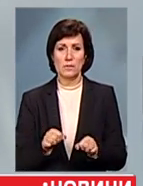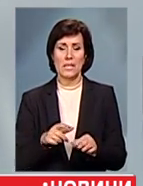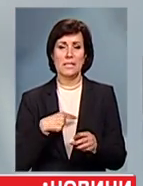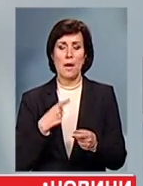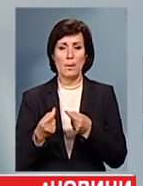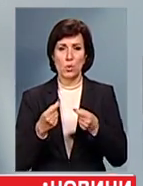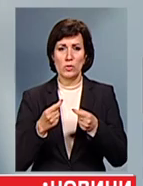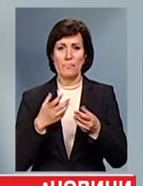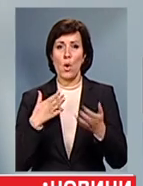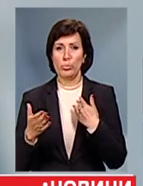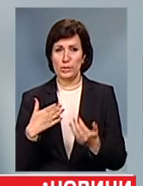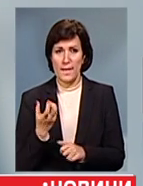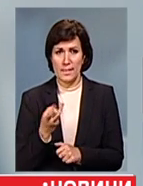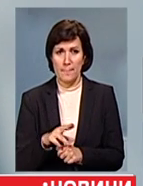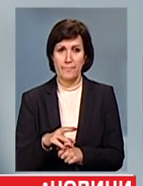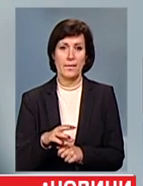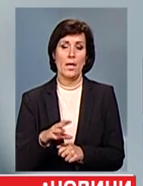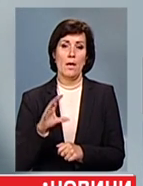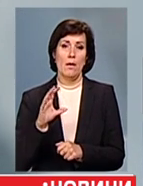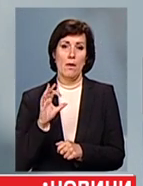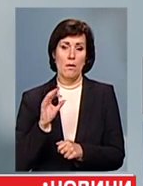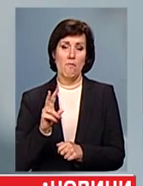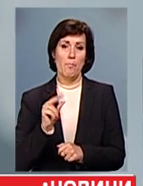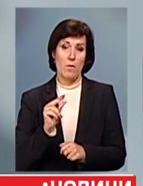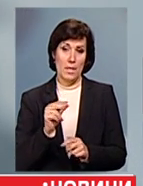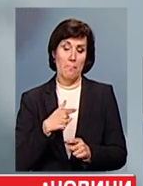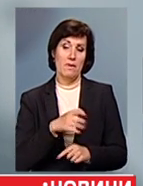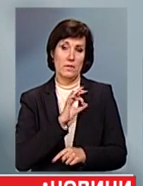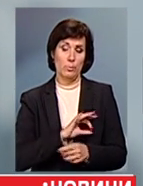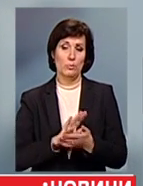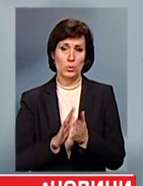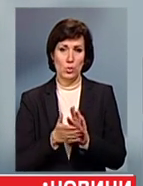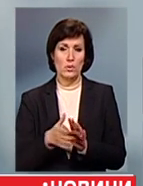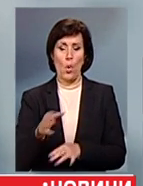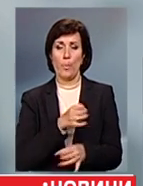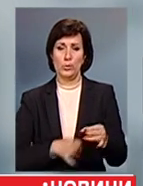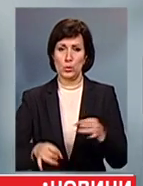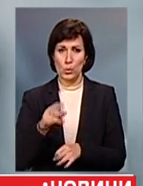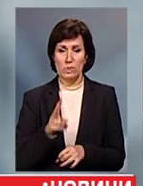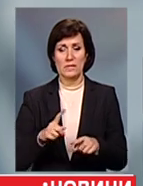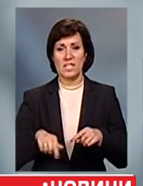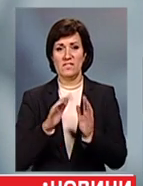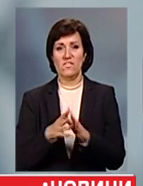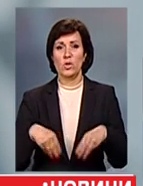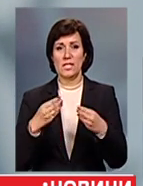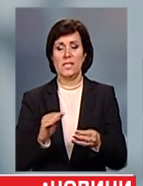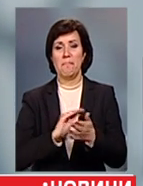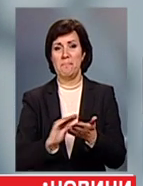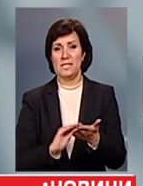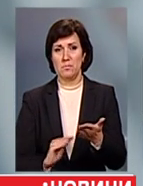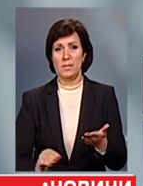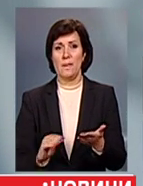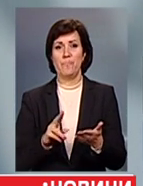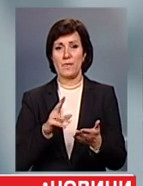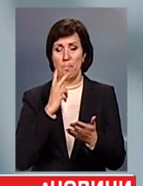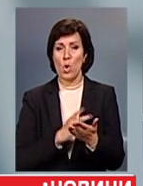подробного конфіденціального спілкування. От в понеділок ми використовуємося ситуацією, значить, все обсудимо. И, скорее всего, дадим письменный, о чем сделали